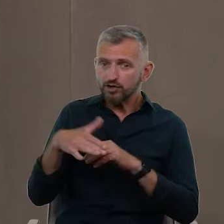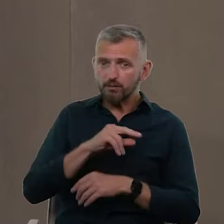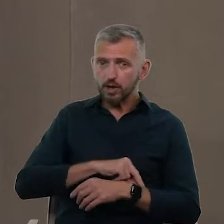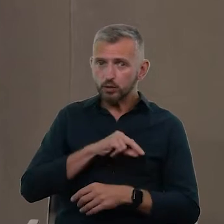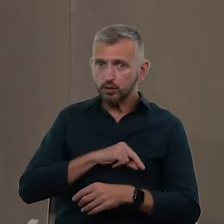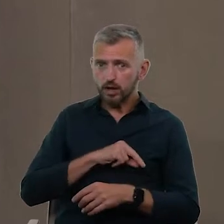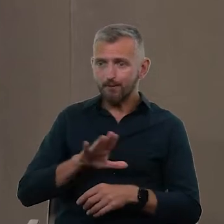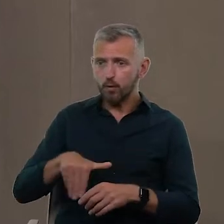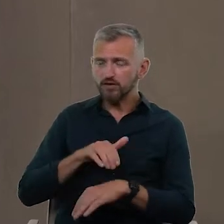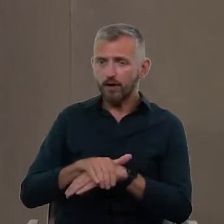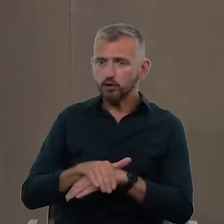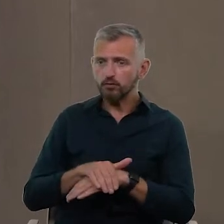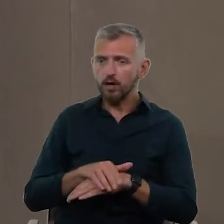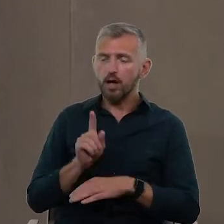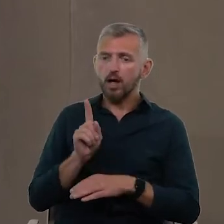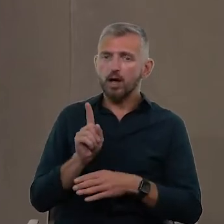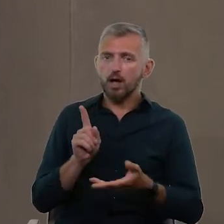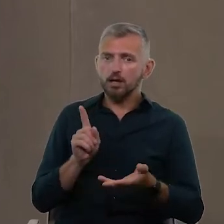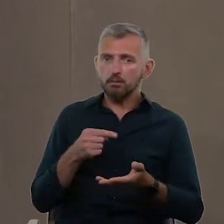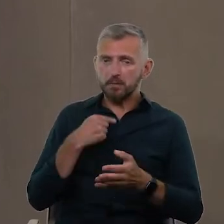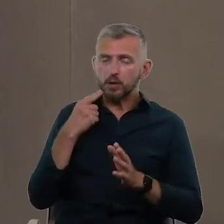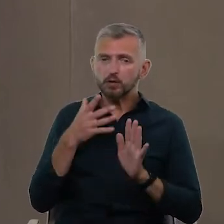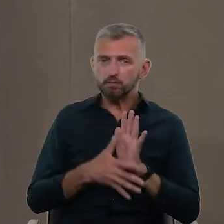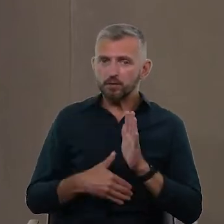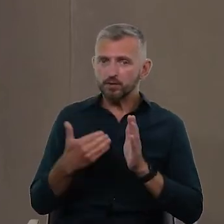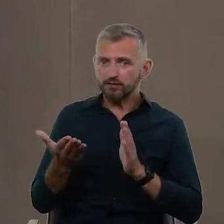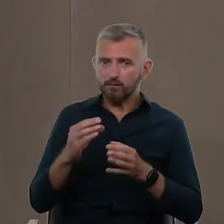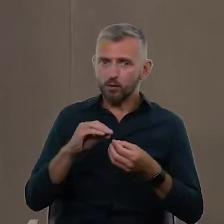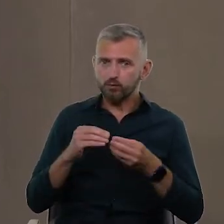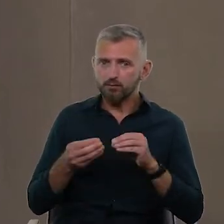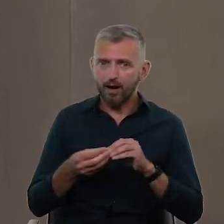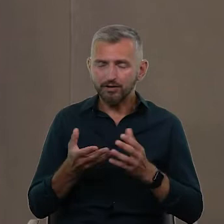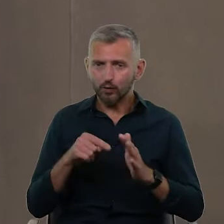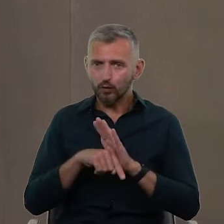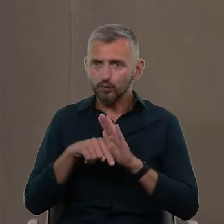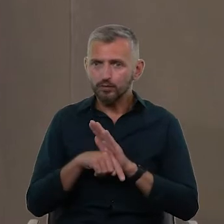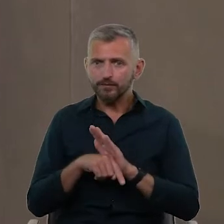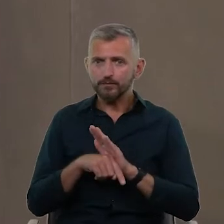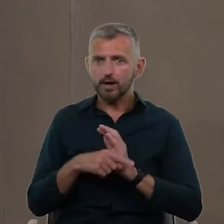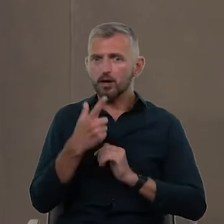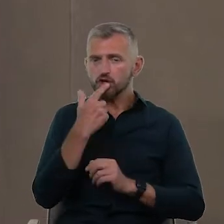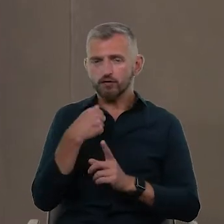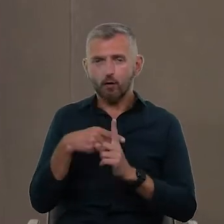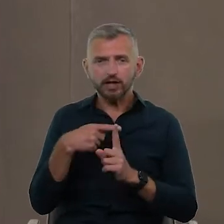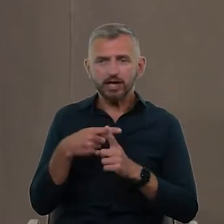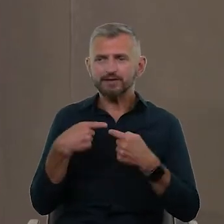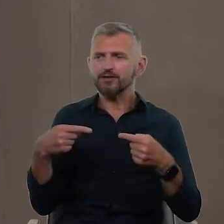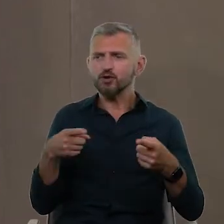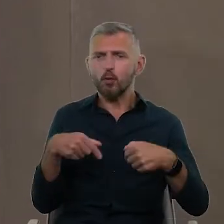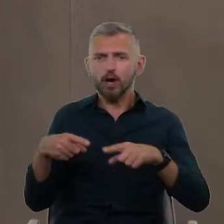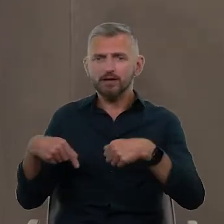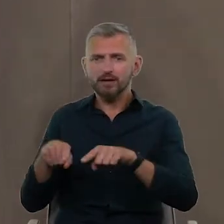працюєте постфактом, але друге, ми розуміємо з вами проблематику, дійсно, там Червоний Хрест, інші організації,